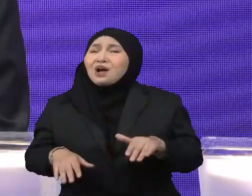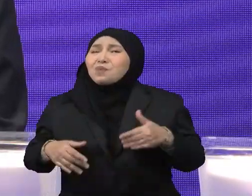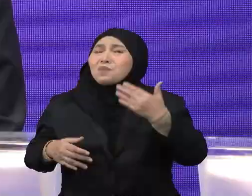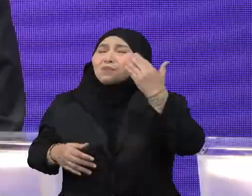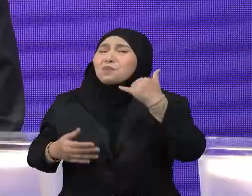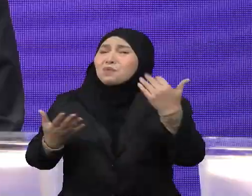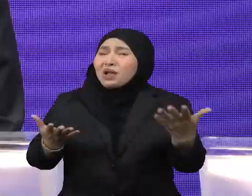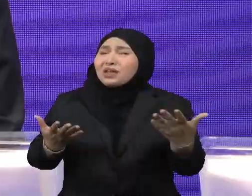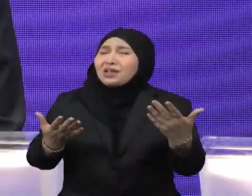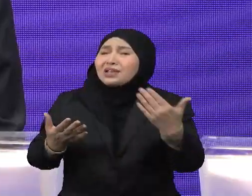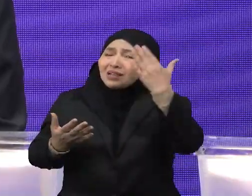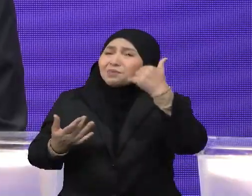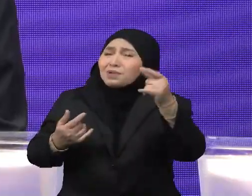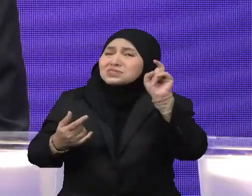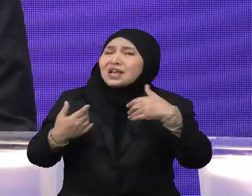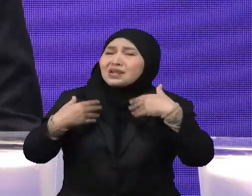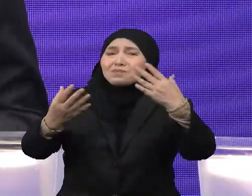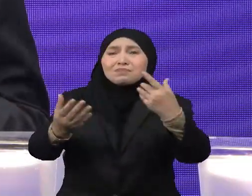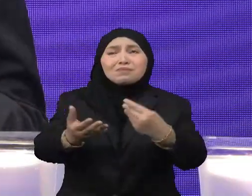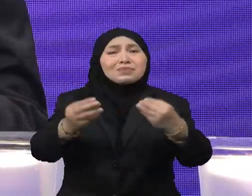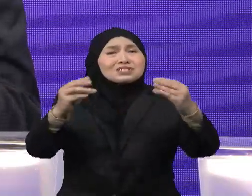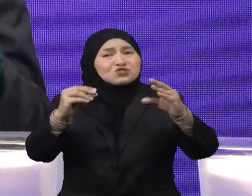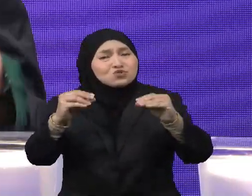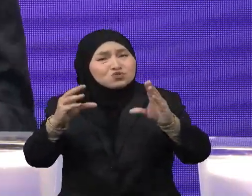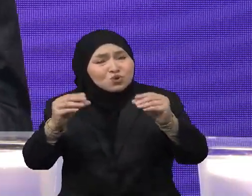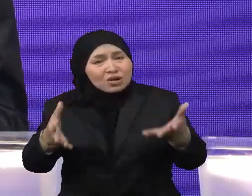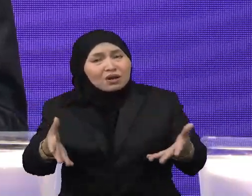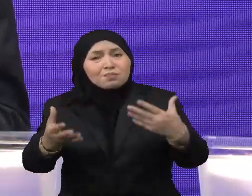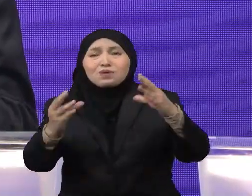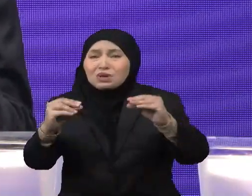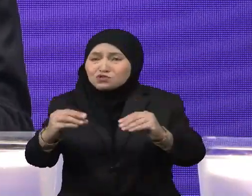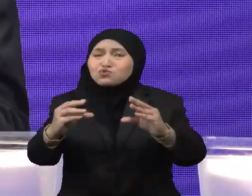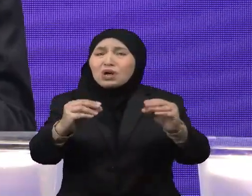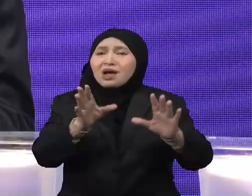musyawarah di sinilah karena musyawarah yang bermaksud Nabi Shallallahu Alaihi Wasallam